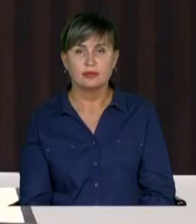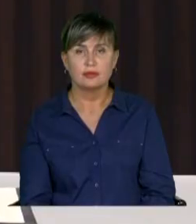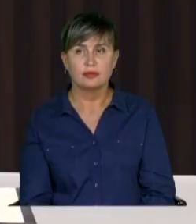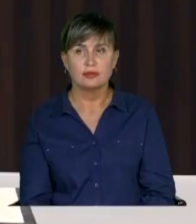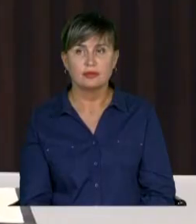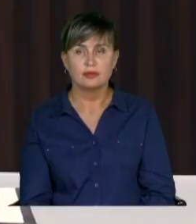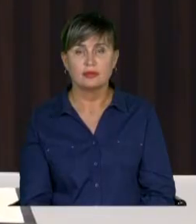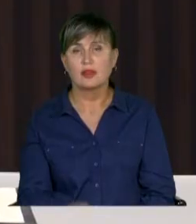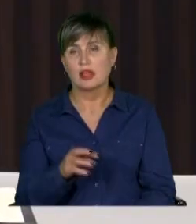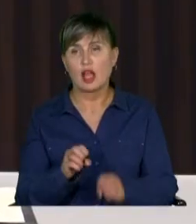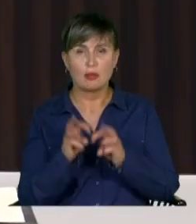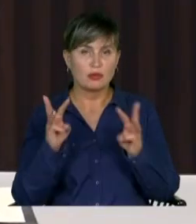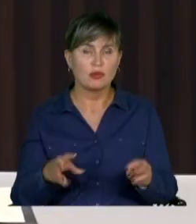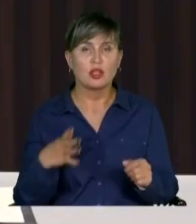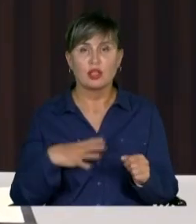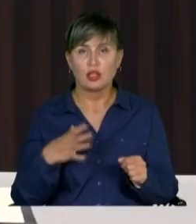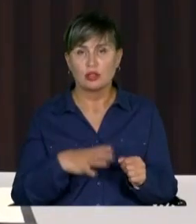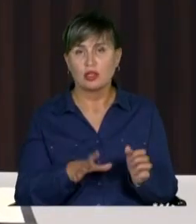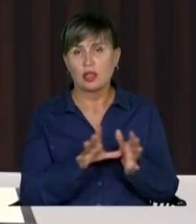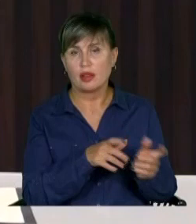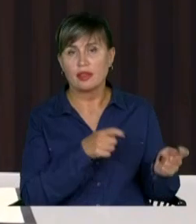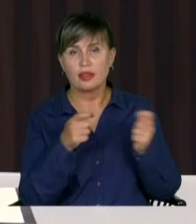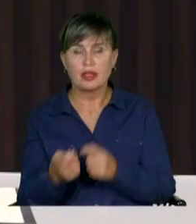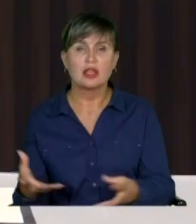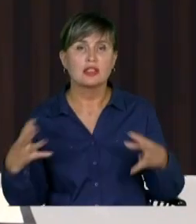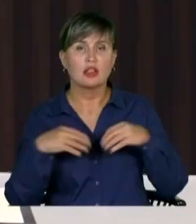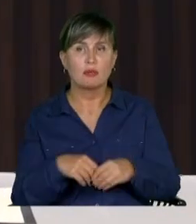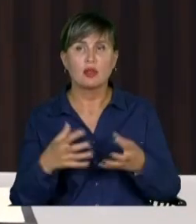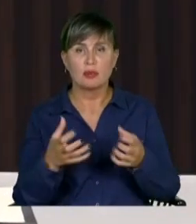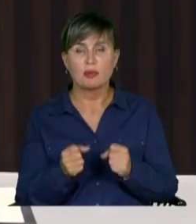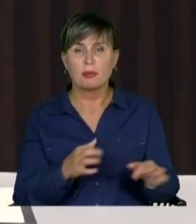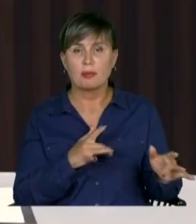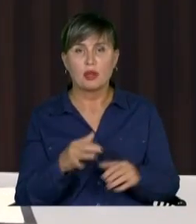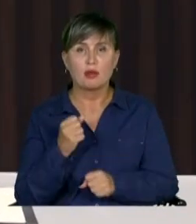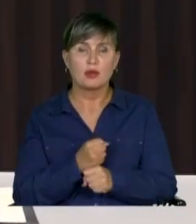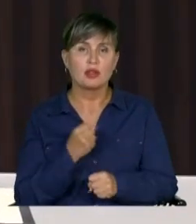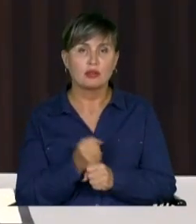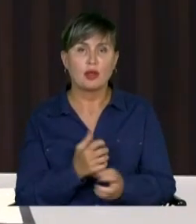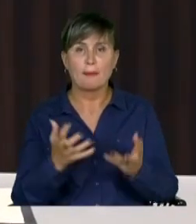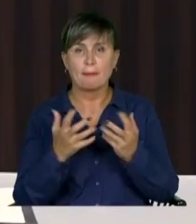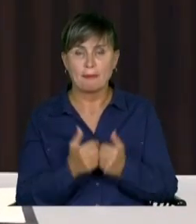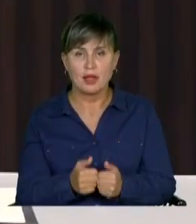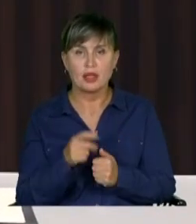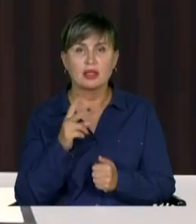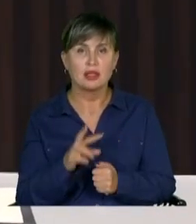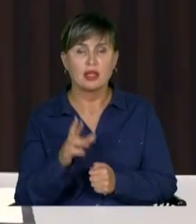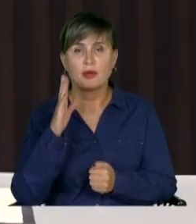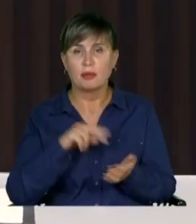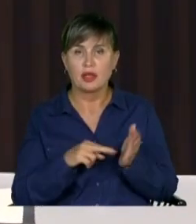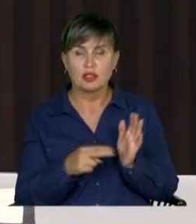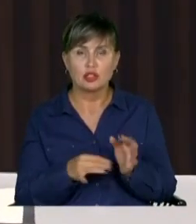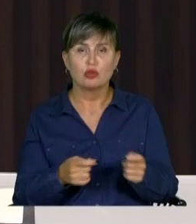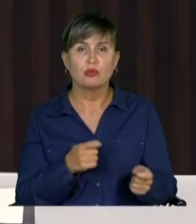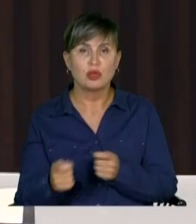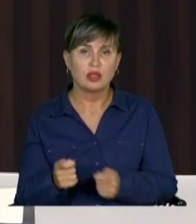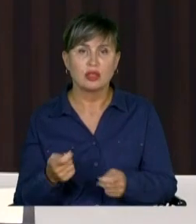Для обеспечения надежности поставок энергии мы совместно принимаем меры по разработке механизмов для прогнозирования и управления